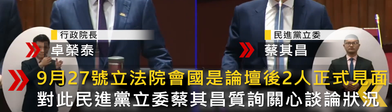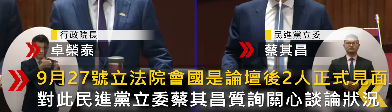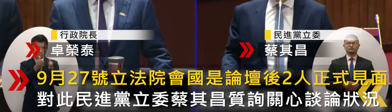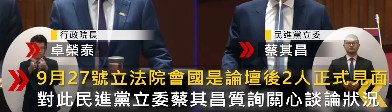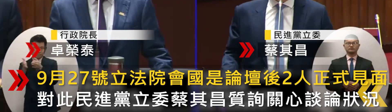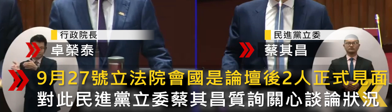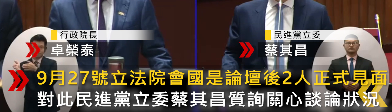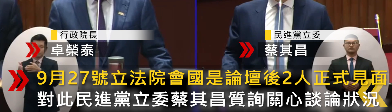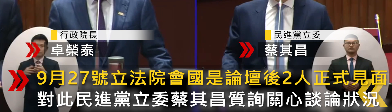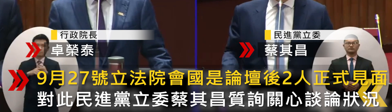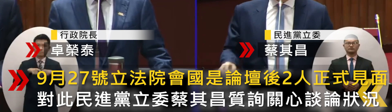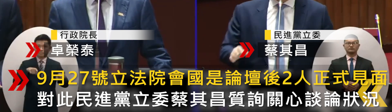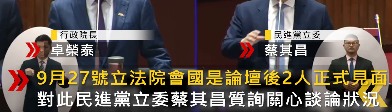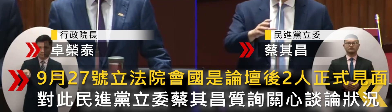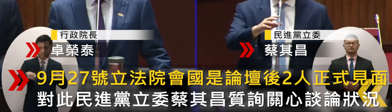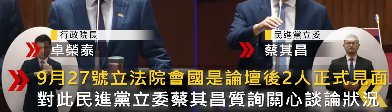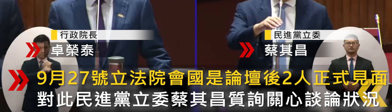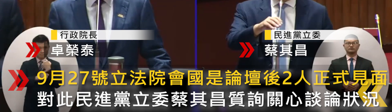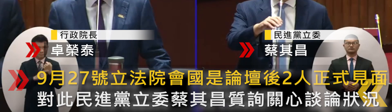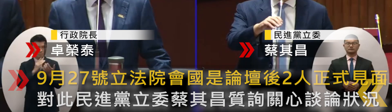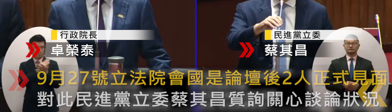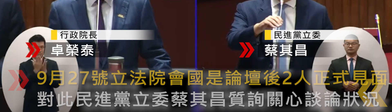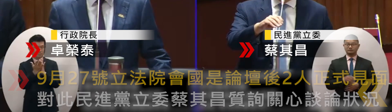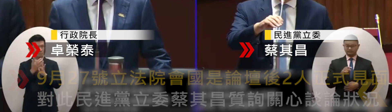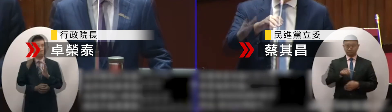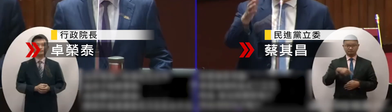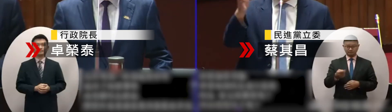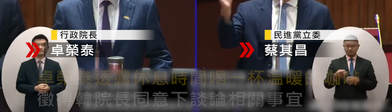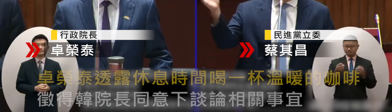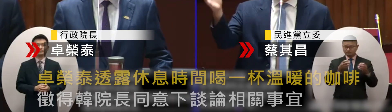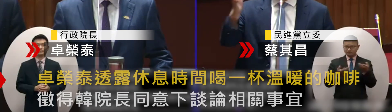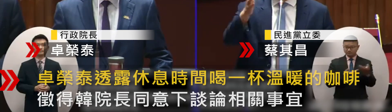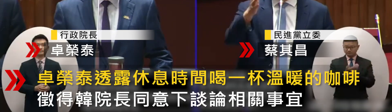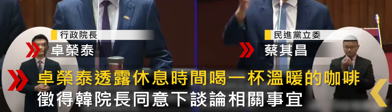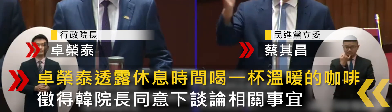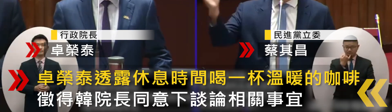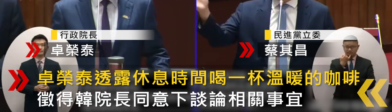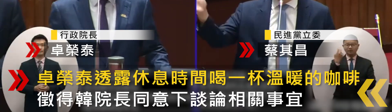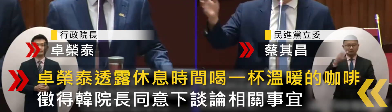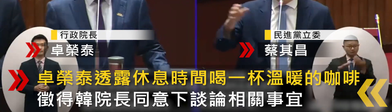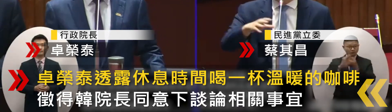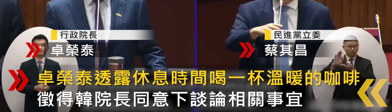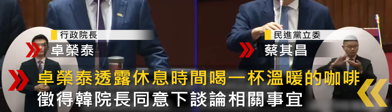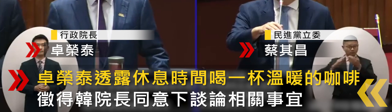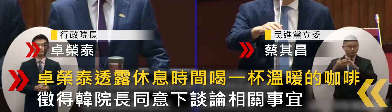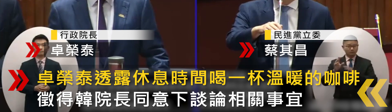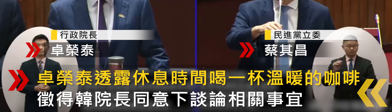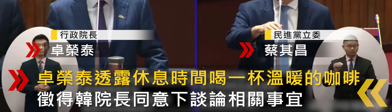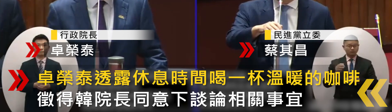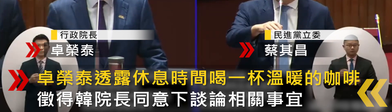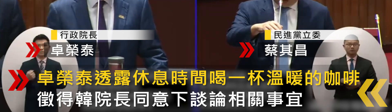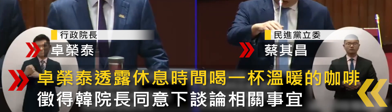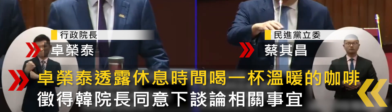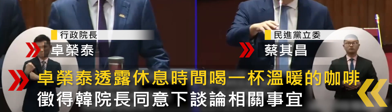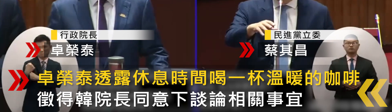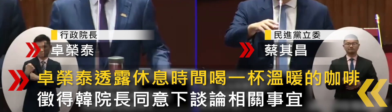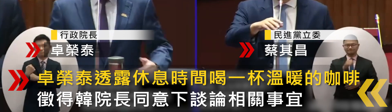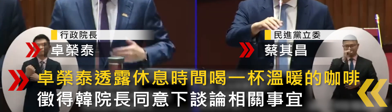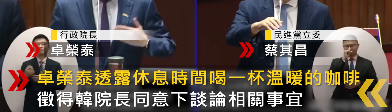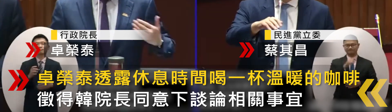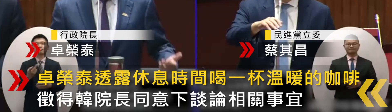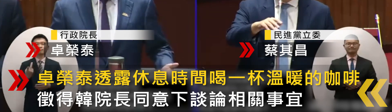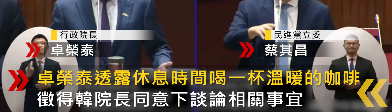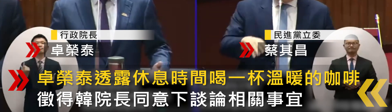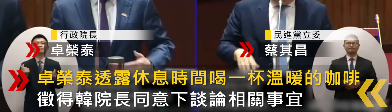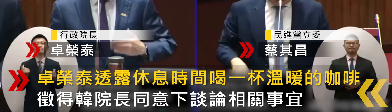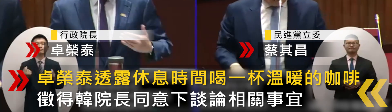该采取什么样的方式，我们有基本的理念是相同的。 所以时间约了吗？可以协商，要再约时间， 我们彼此都要进行很多的努力。 OK， 我要